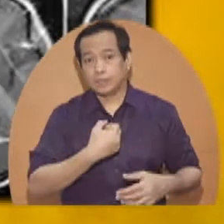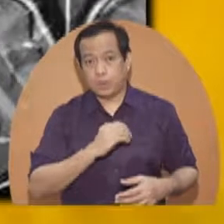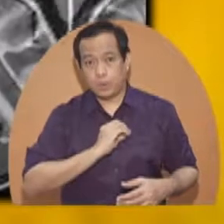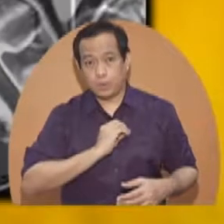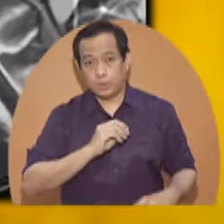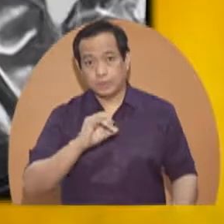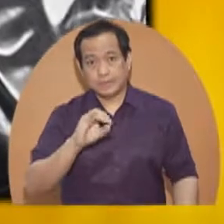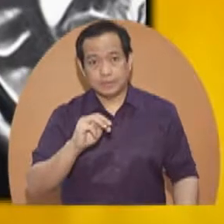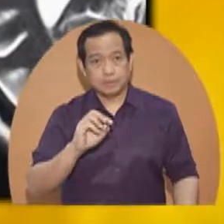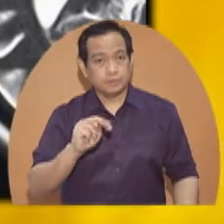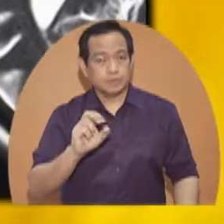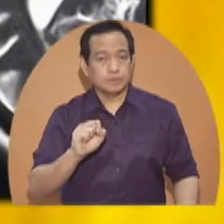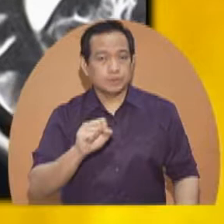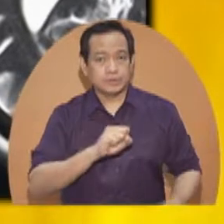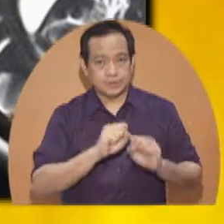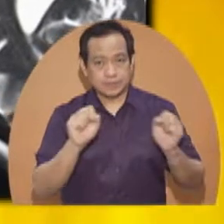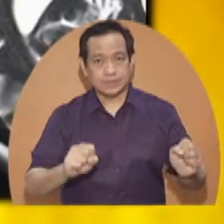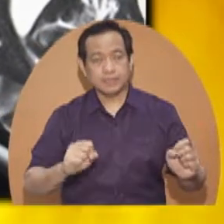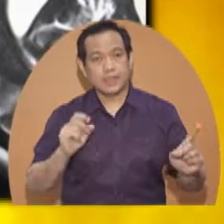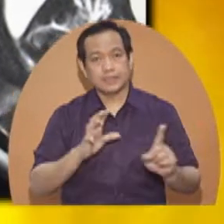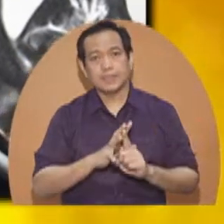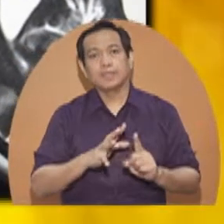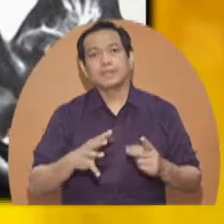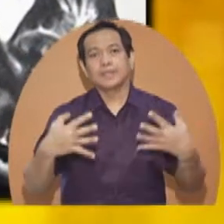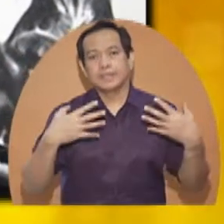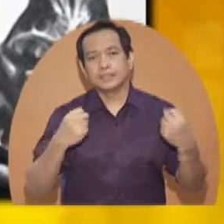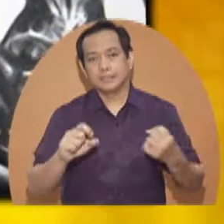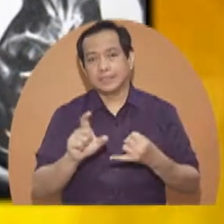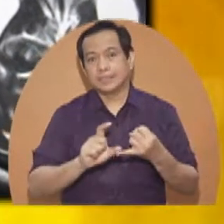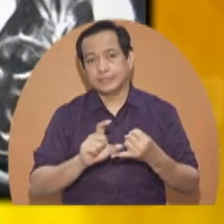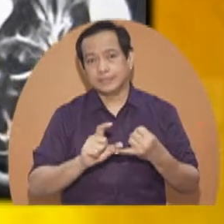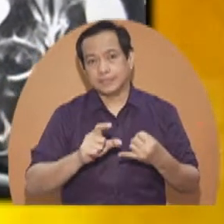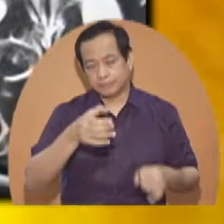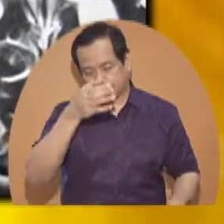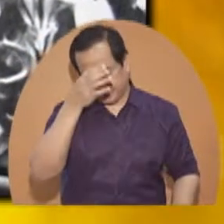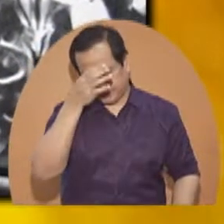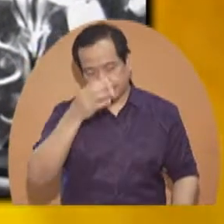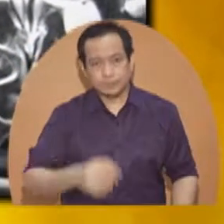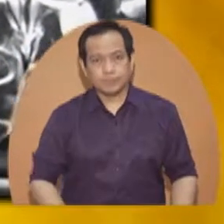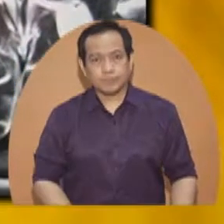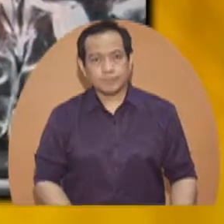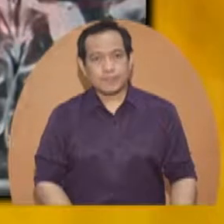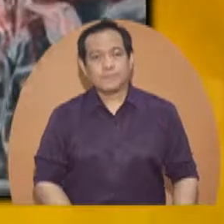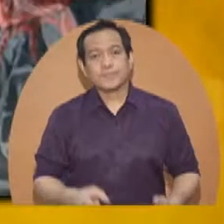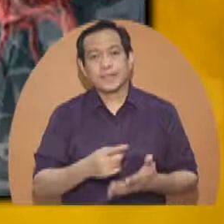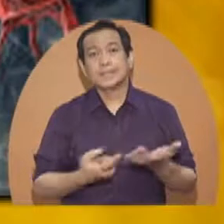system ang inaatake na malulusog ng mga cells ng utak.